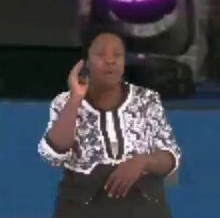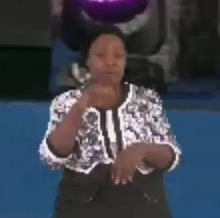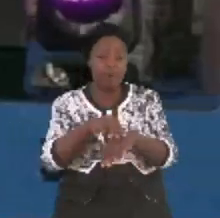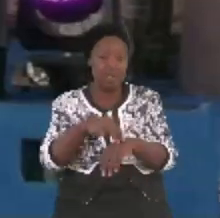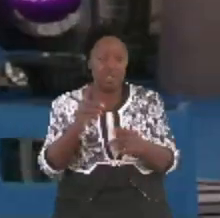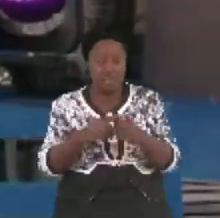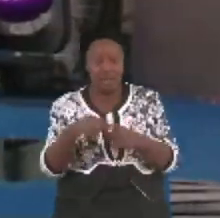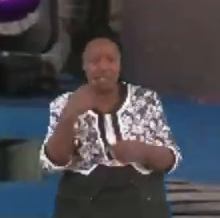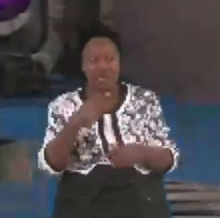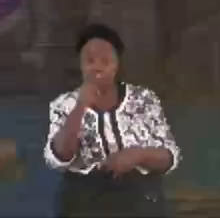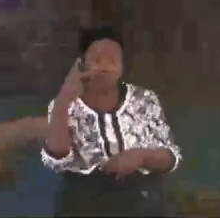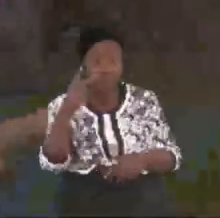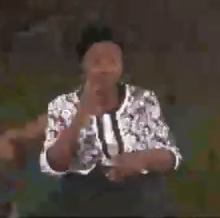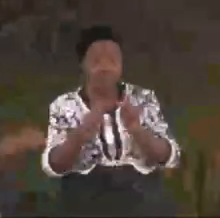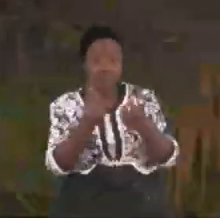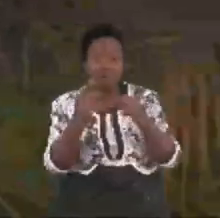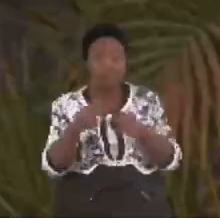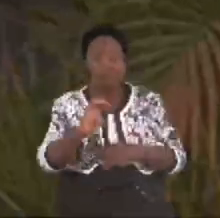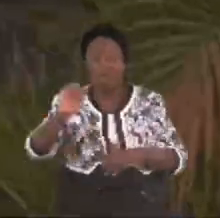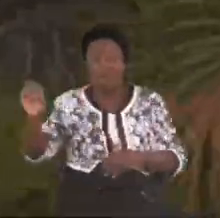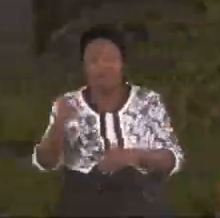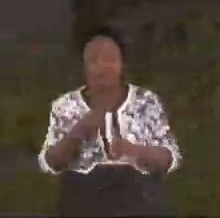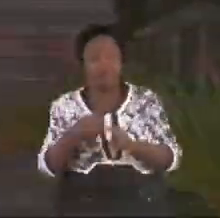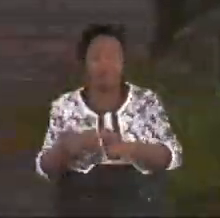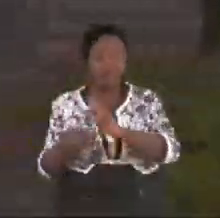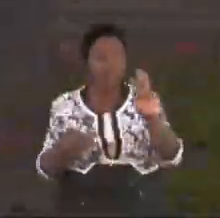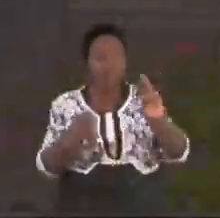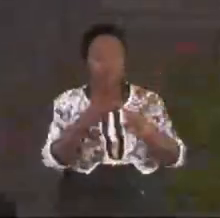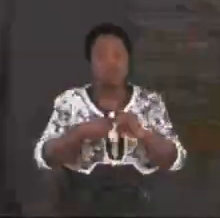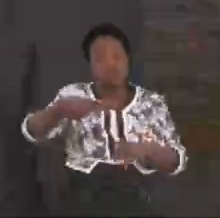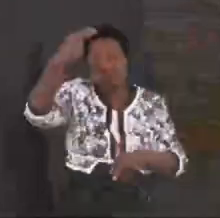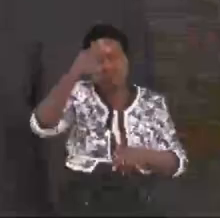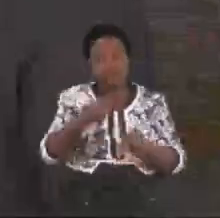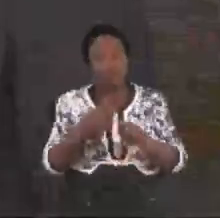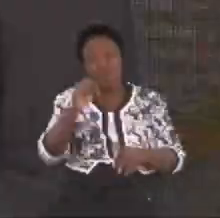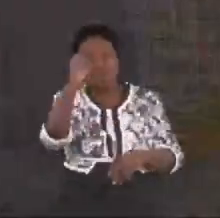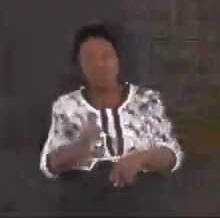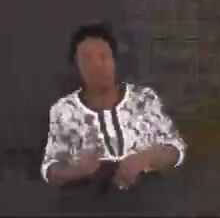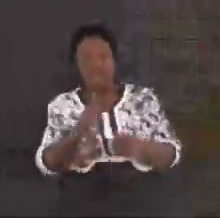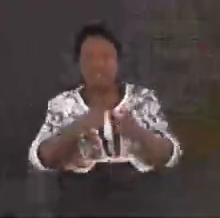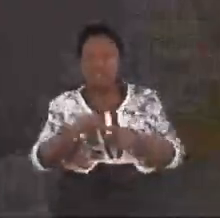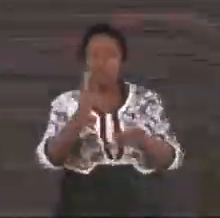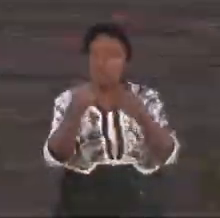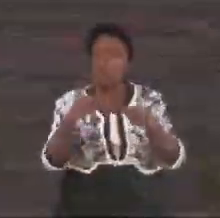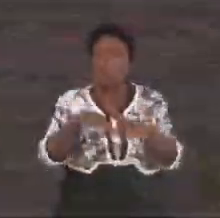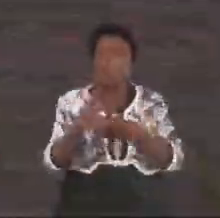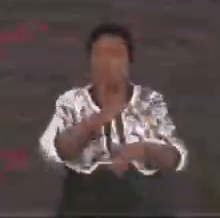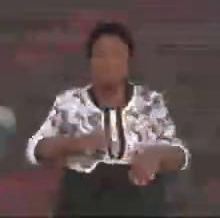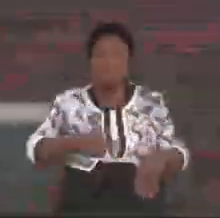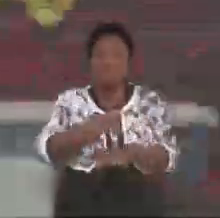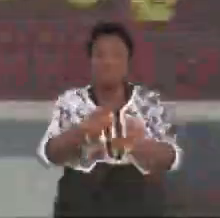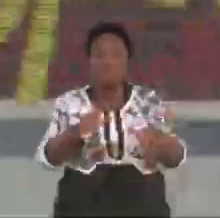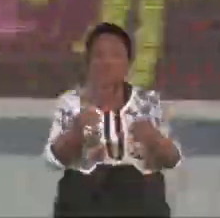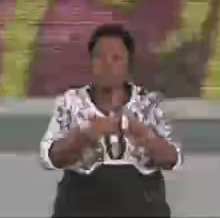verrez des gens venant de l'Orient, de l'Occident, du Nord et du Sud. Ils viendront dans le royaume, mais